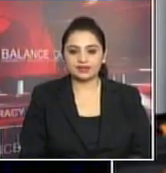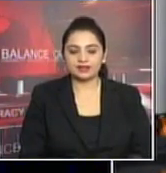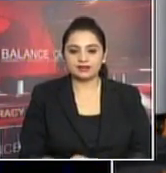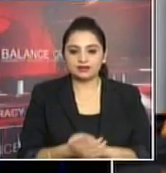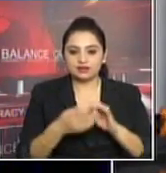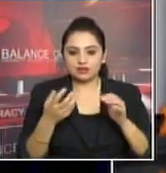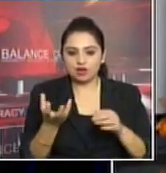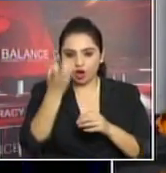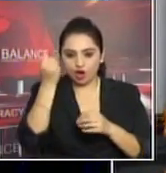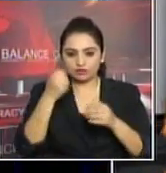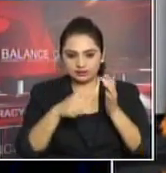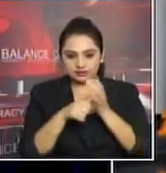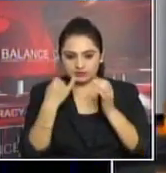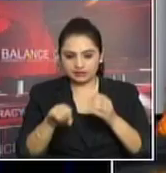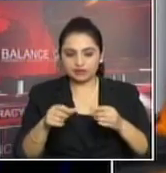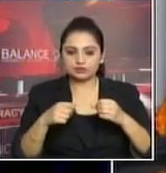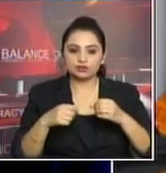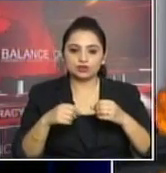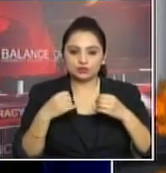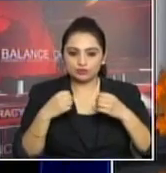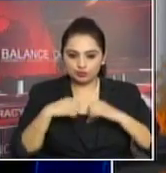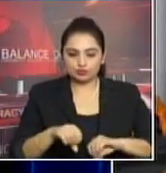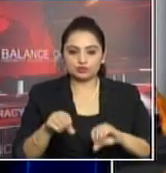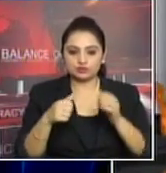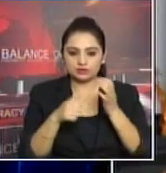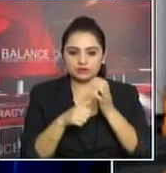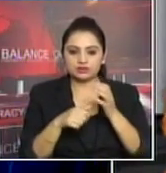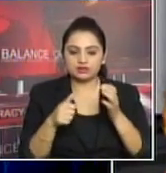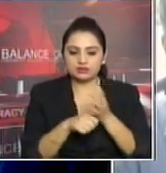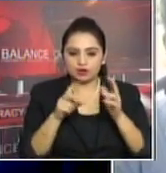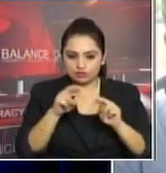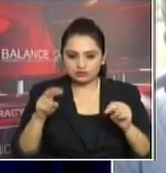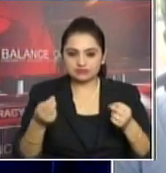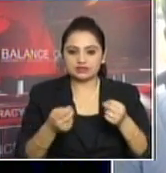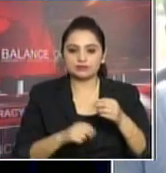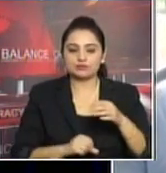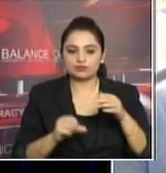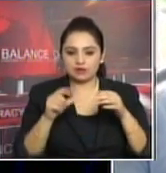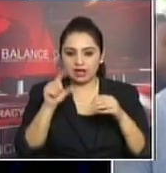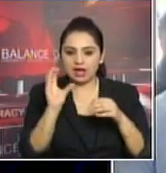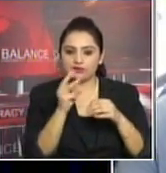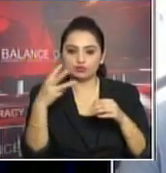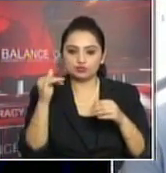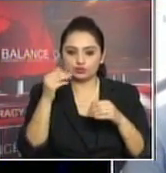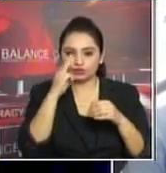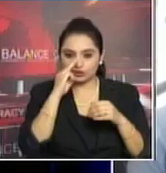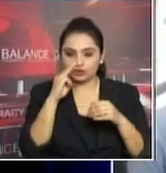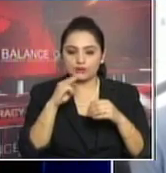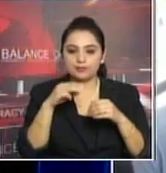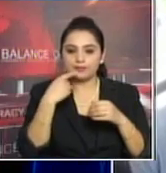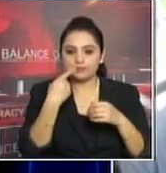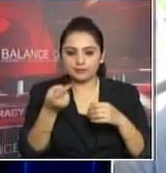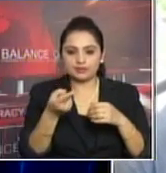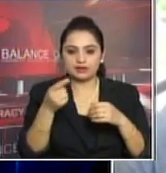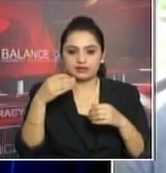अख्तियार दुरुपयोग अनुसन्धान आयोगको प्रमुख आयुक्तमा नवीन कुमार घिमिरे सिफारिस हुनुभएको छ। संवैधानिक परिषदको बसेको बैठकले कार्यभाग